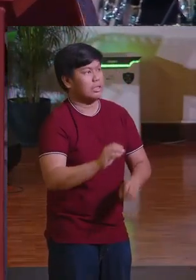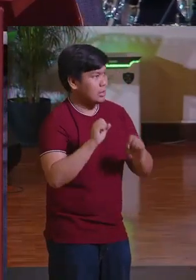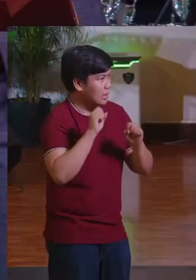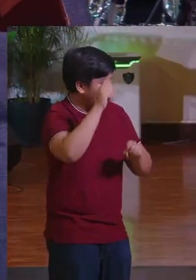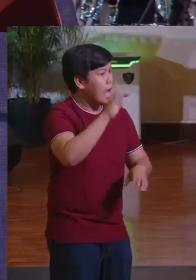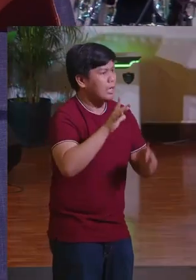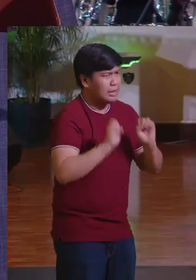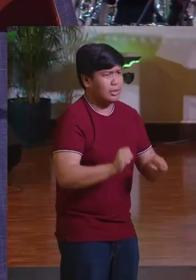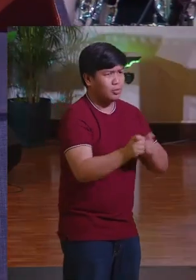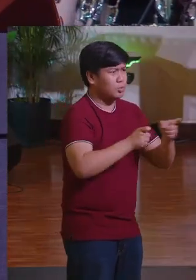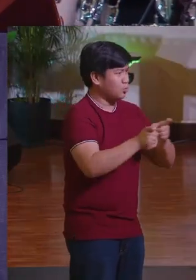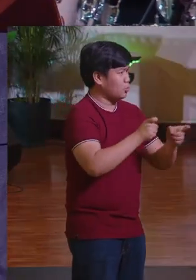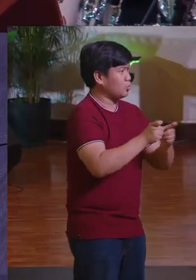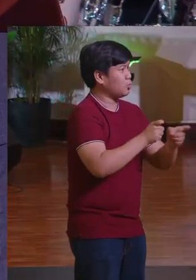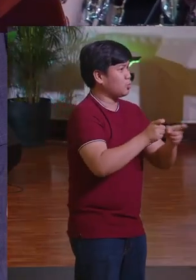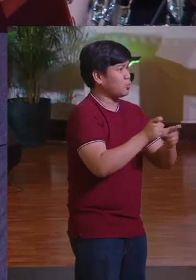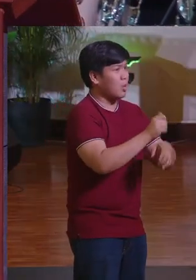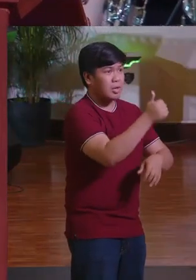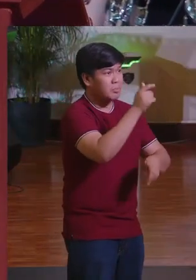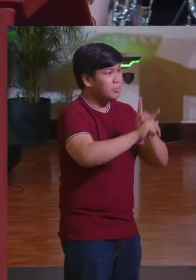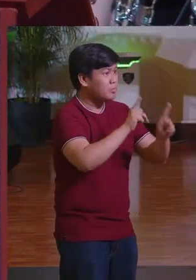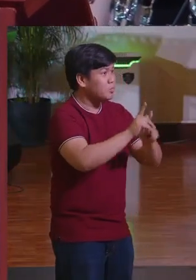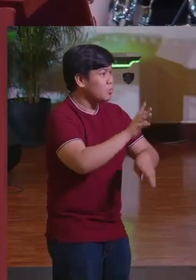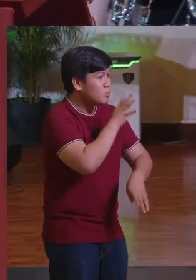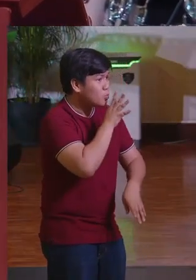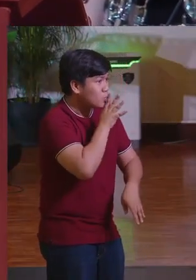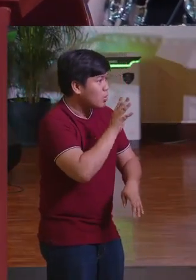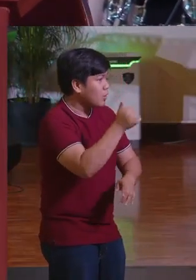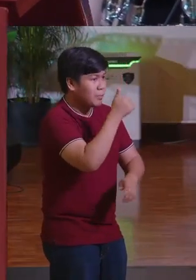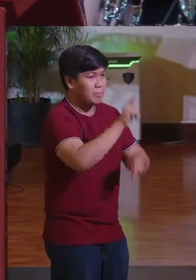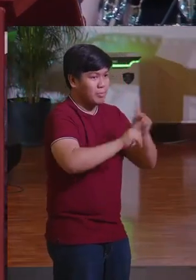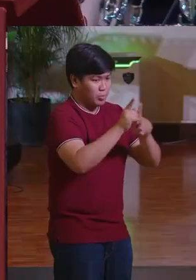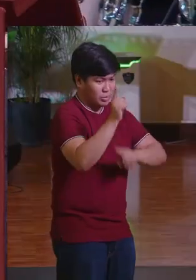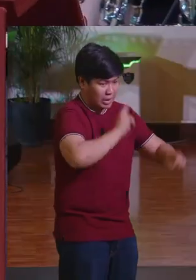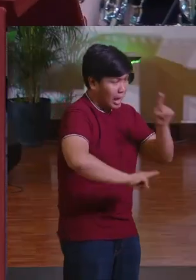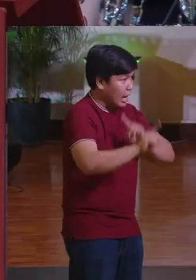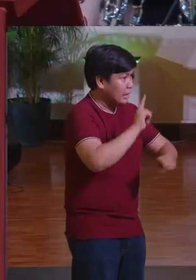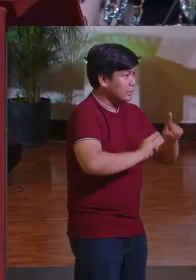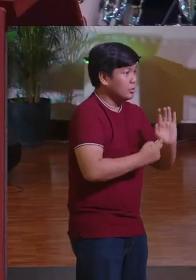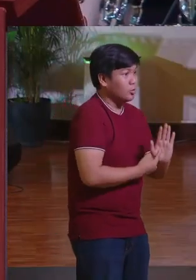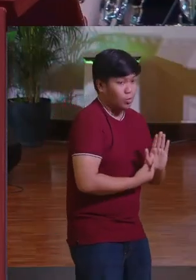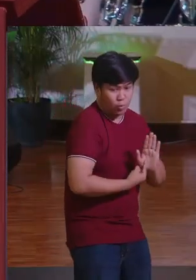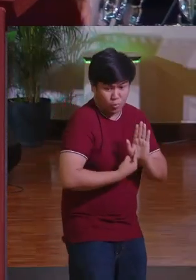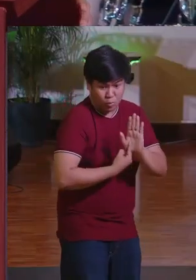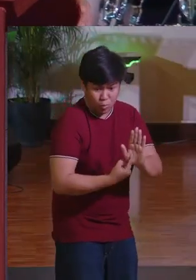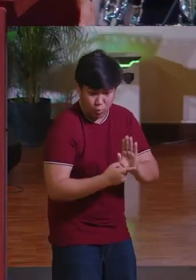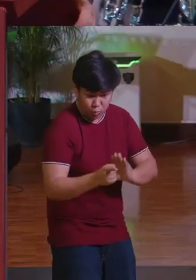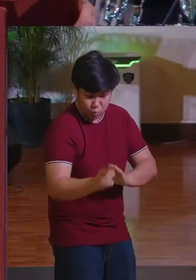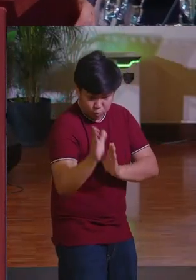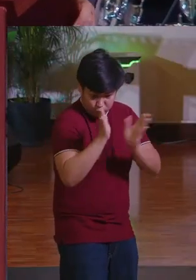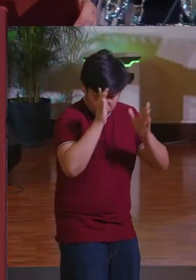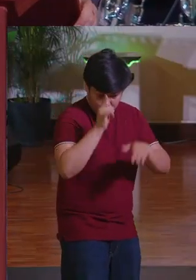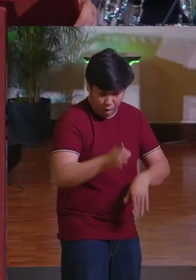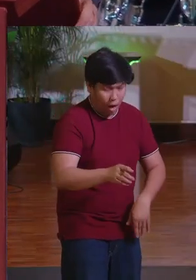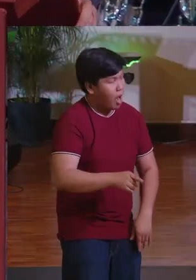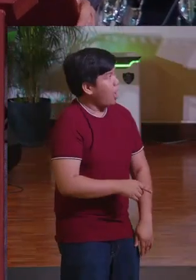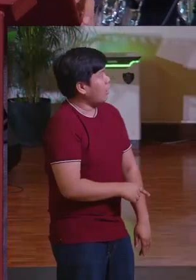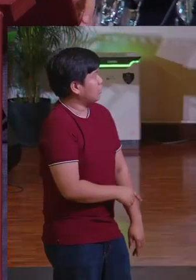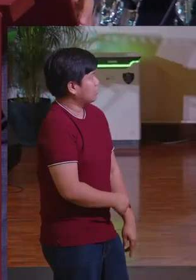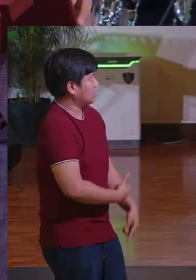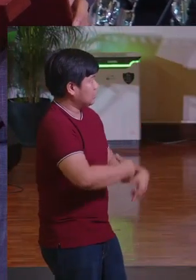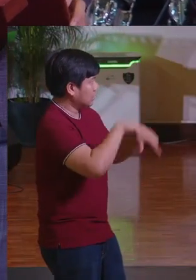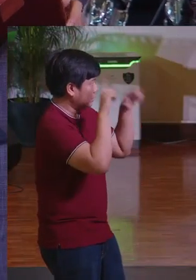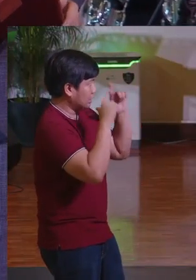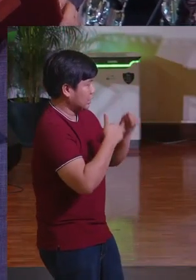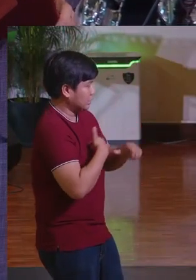kayang i-orchestrate ng Diyos upang ang kanyang lingkod ay walang ibang choice kundi aminin ng kanyang